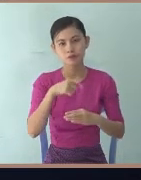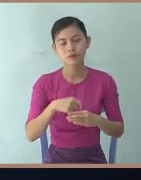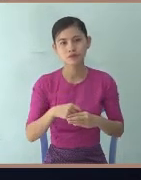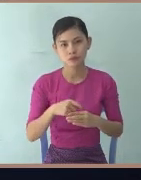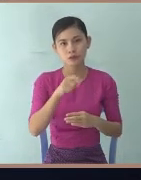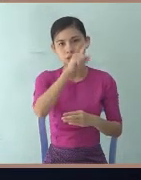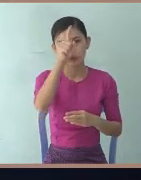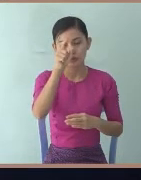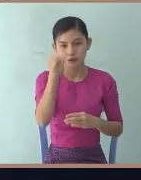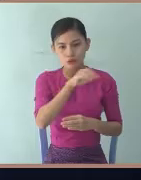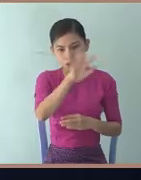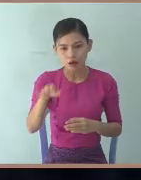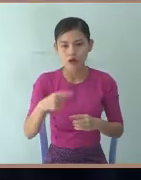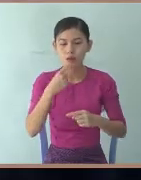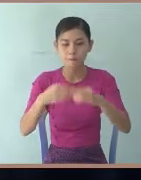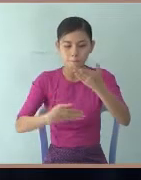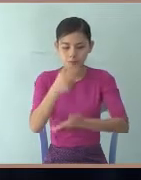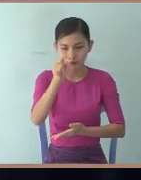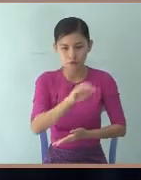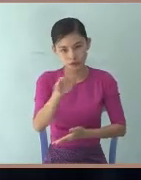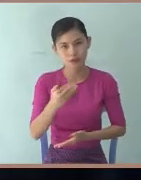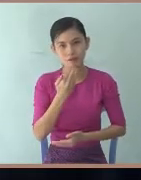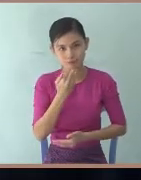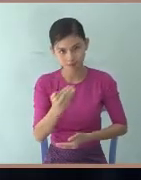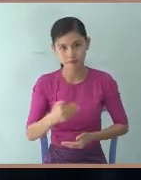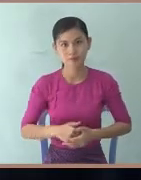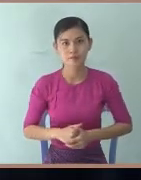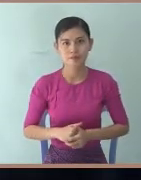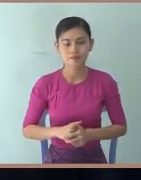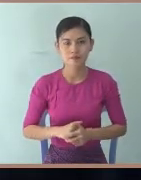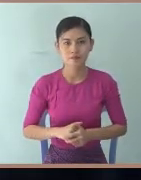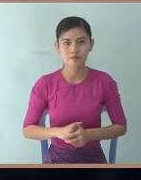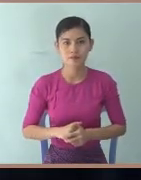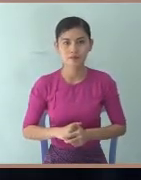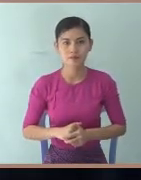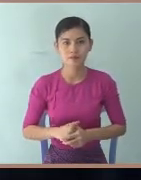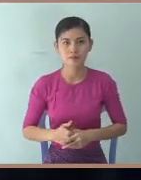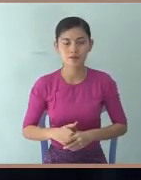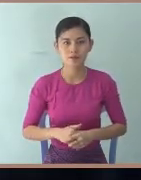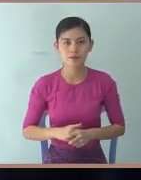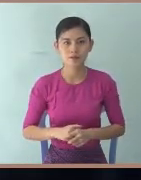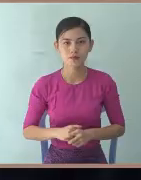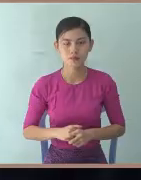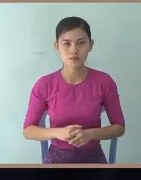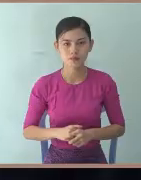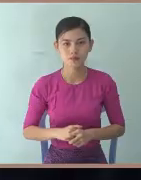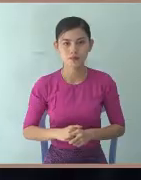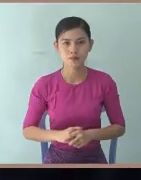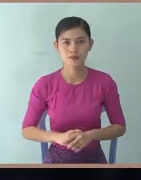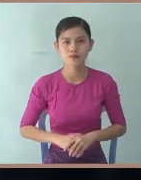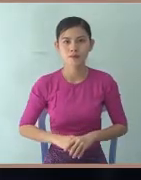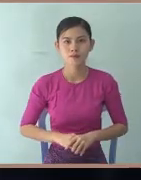င်ပါတယ်ခင်ဗျာ ဟုတ်ကဲ့ပါဆရာကျေးဇူးတင်ပါတယ်ရှင့်အဲ့တော့အခုဒီစာနဲ့ပြေးဖို့ပြီးတော့မေးသွားတဲ့မောင်လေးဒီမလေးတွေကိုရောအခုဖြ